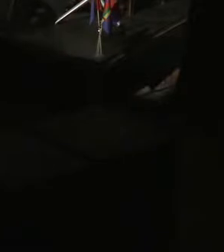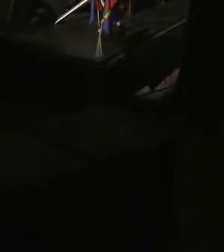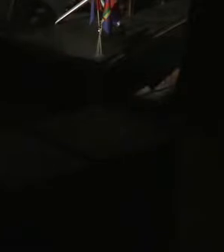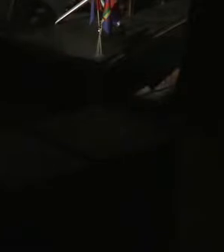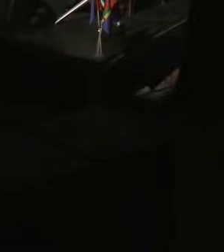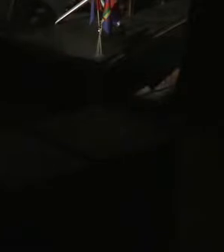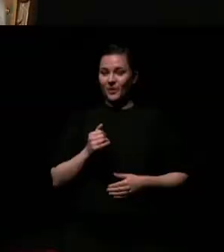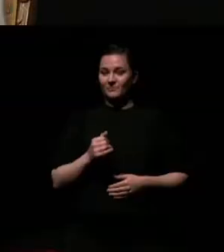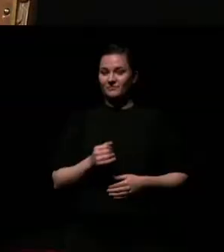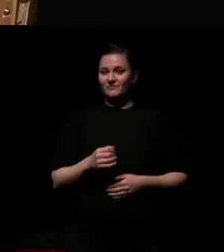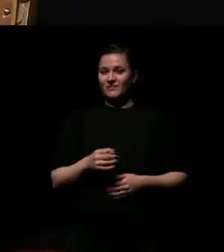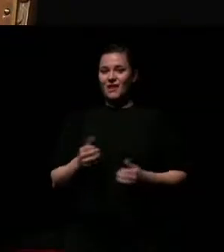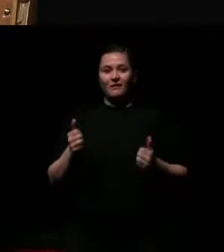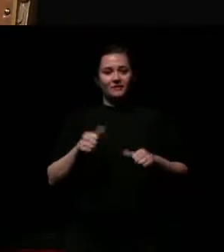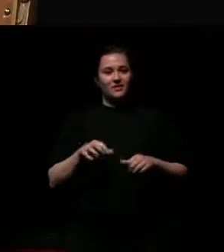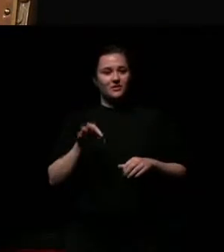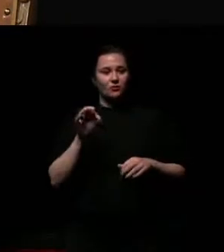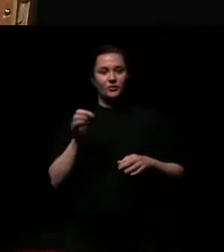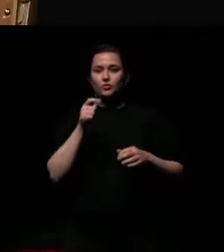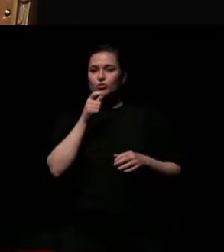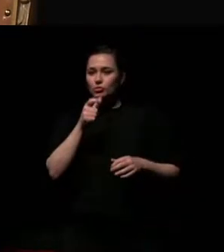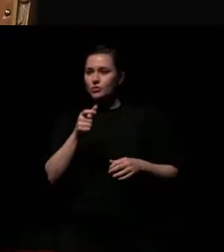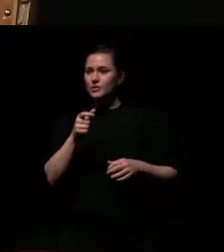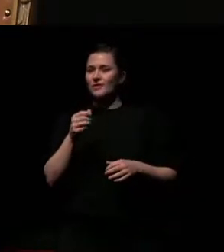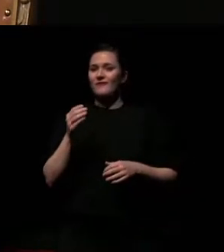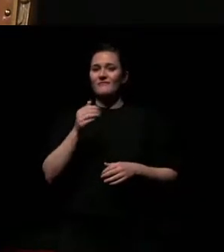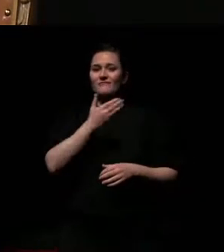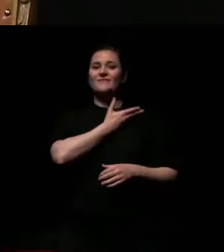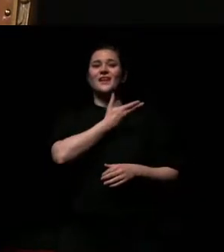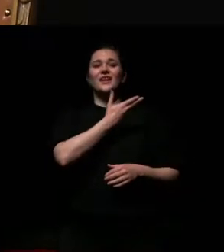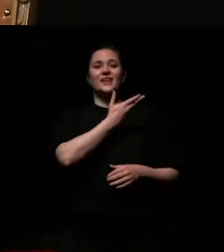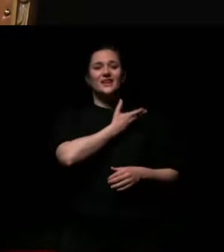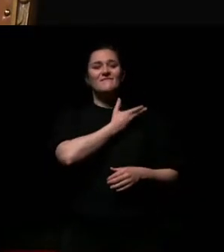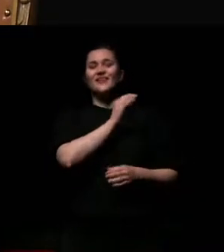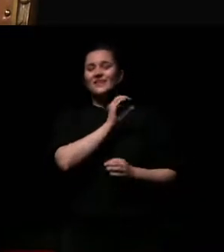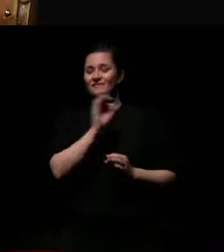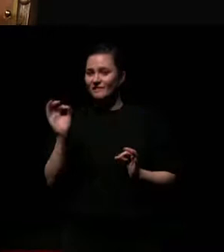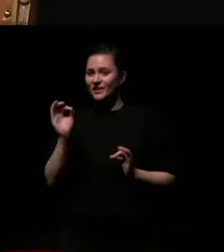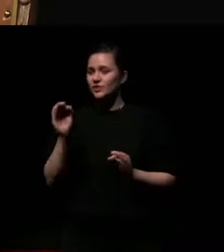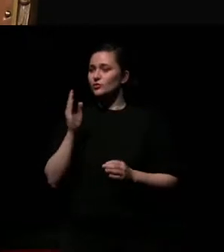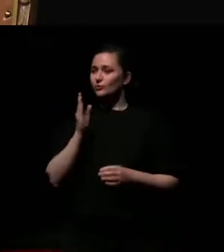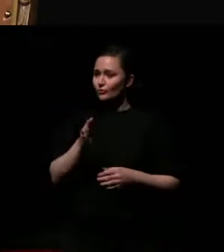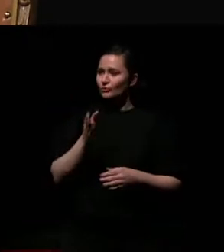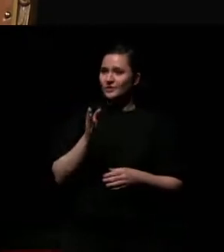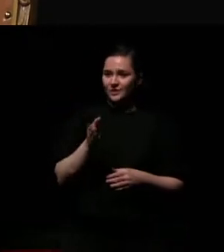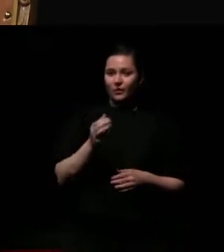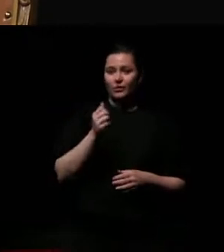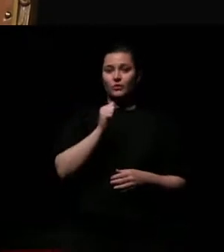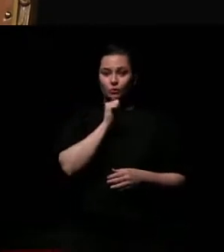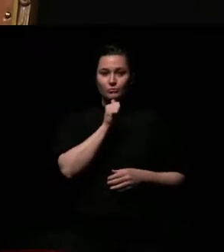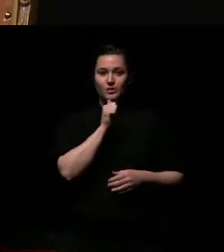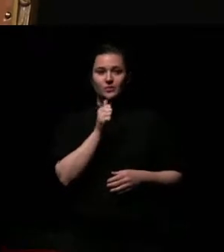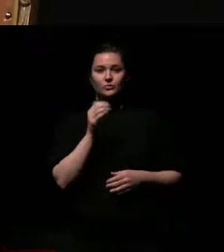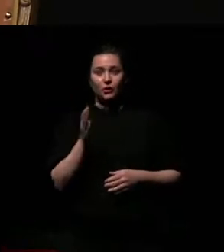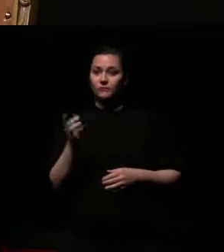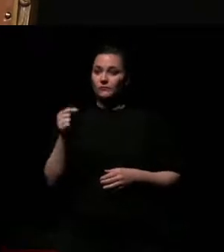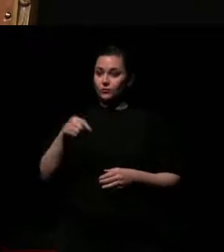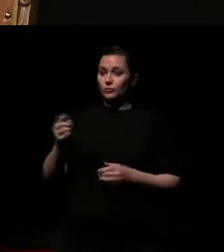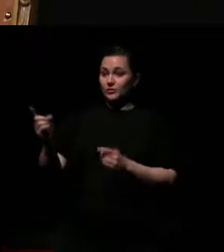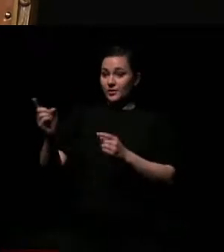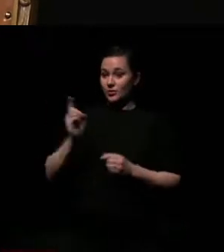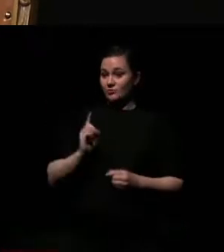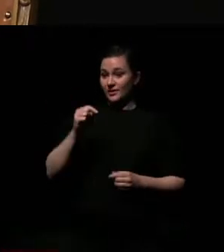Ja, det är vanskligt att finna ord. Det var otroligt, otroligt flott. Tusen, tusen tack Thomas och tack för att du ville vara med oss här idag. Detta var skickligt